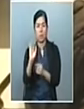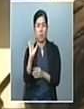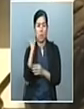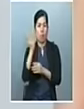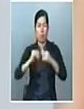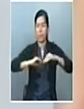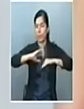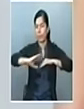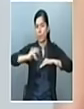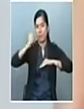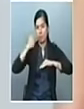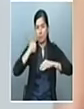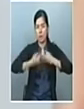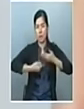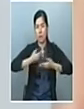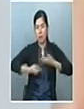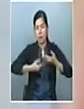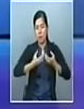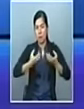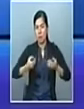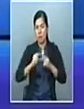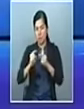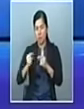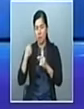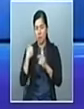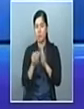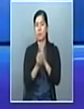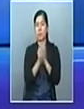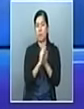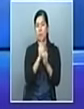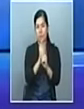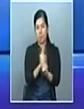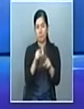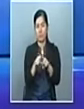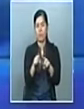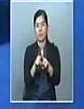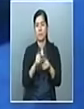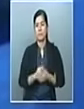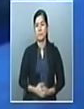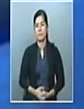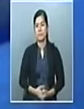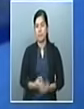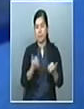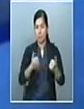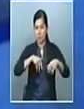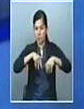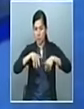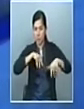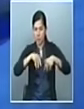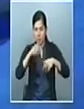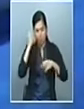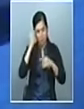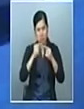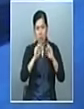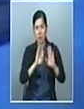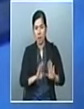รมดาค่ะที่การค้าการขายก็ต้องปรับตัวให้เข้ากับยุคสมัยเช่นกัน คุณผู้ชมเองก็สามารถที่จะนำเอารูปแบบของ